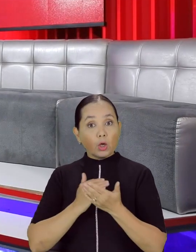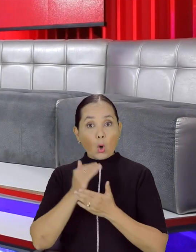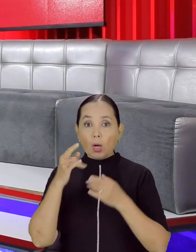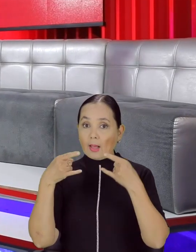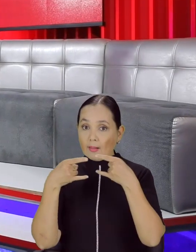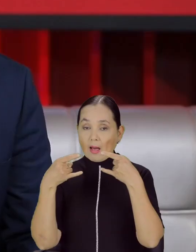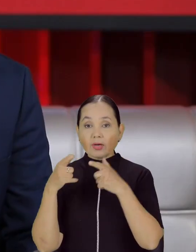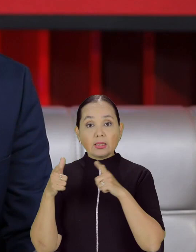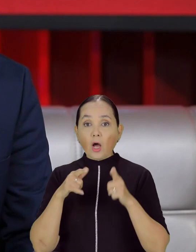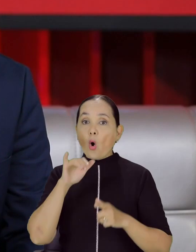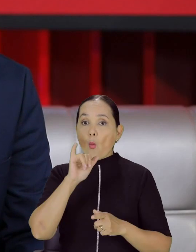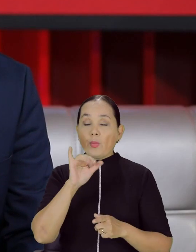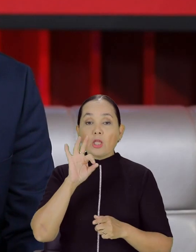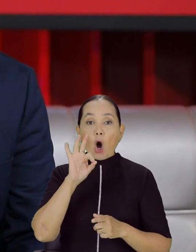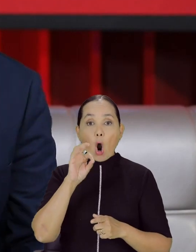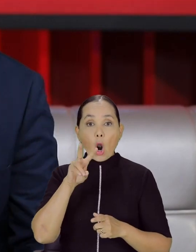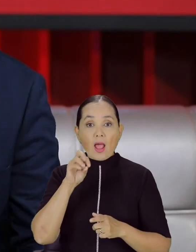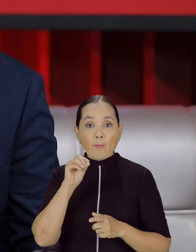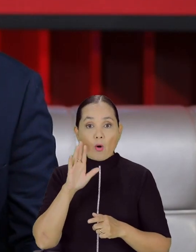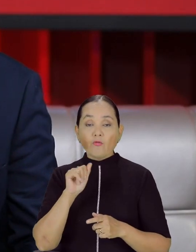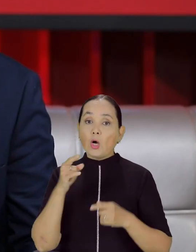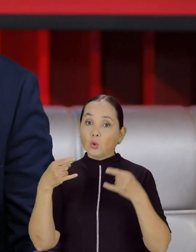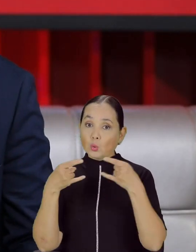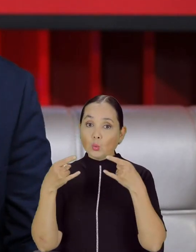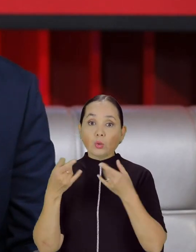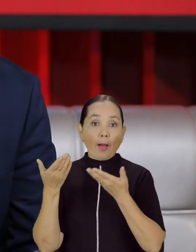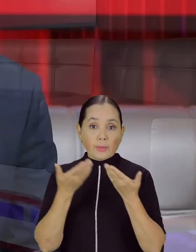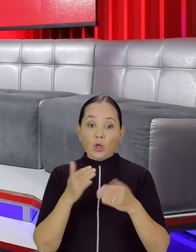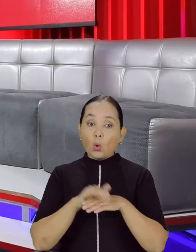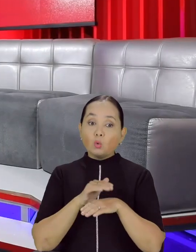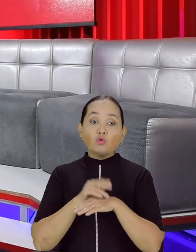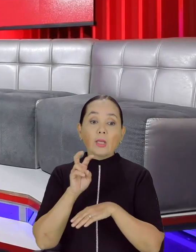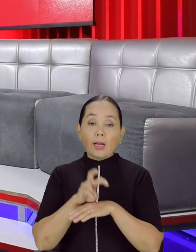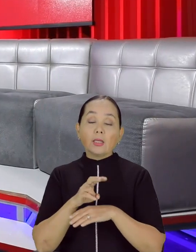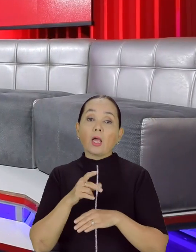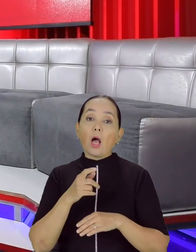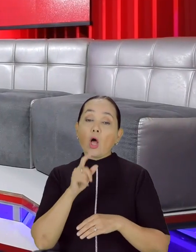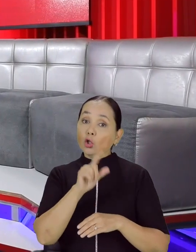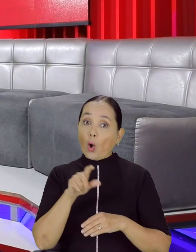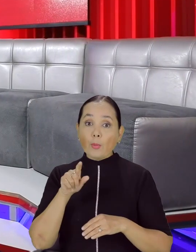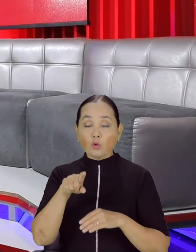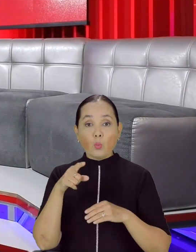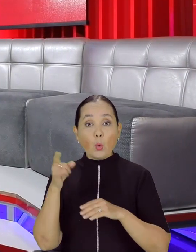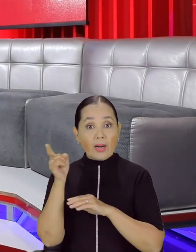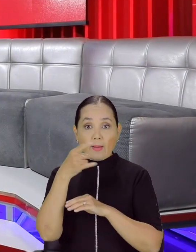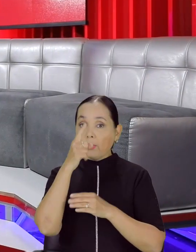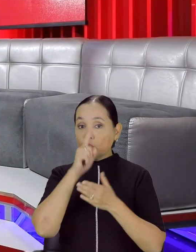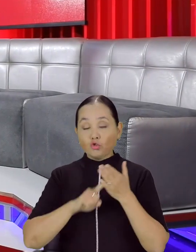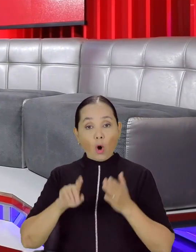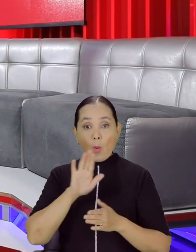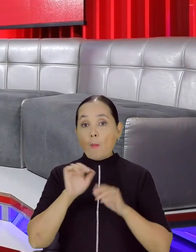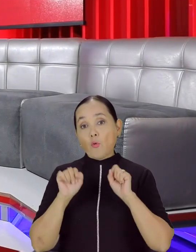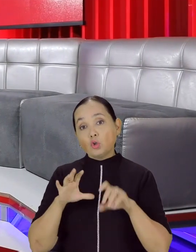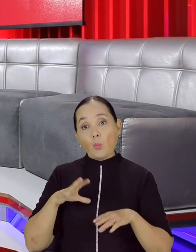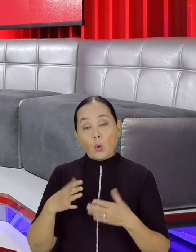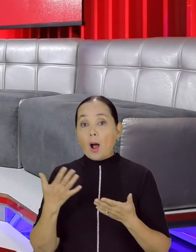Yuqoridagi lavhani tayyorlagan Umida Olimova studiyamizda. Xush kelibsiz. Assalomu alaykum. Tomoshabinlar bu reportajga ishonmagan